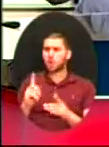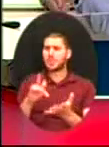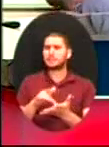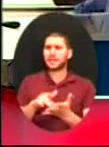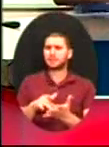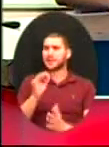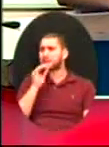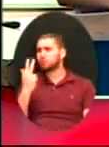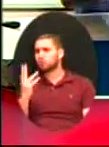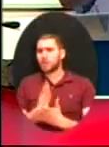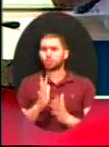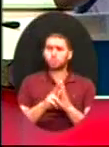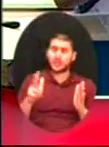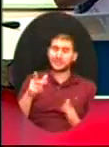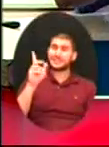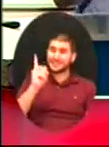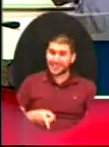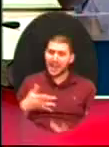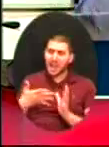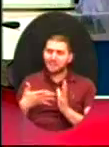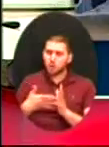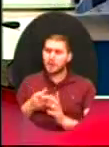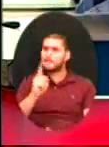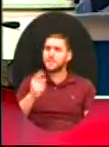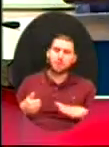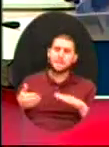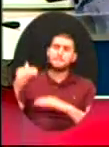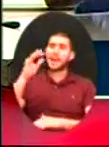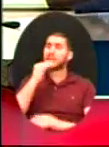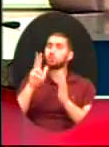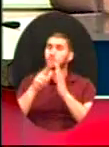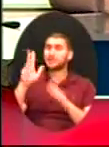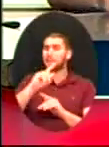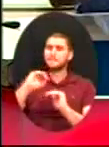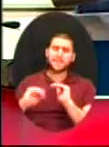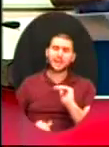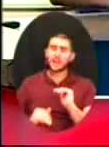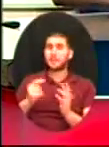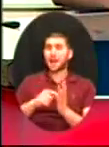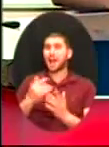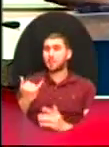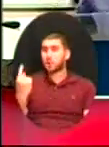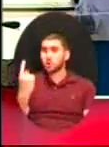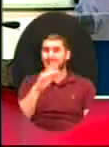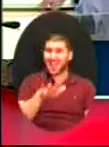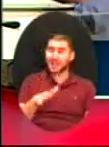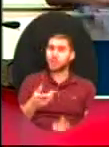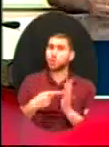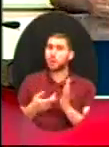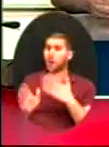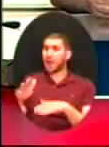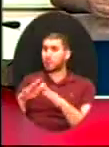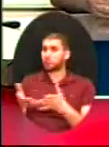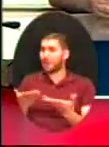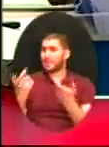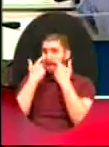נמצאים מגיל 3-18. ושם גם צריך לבדוק גם את מי שמעל גיל 18 וגם את מי שמתחת. כי היום כל ילד שהולך למוסדות